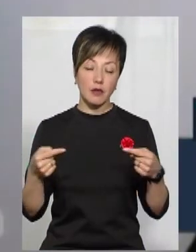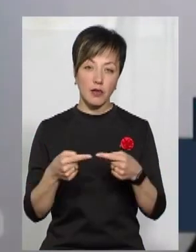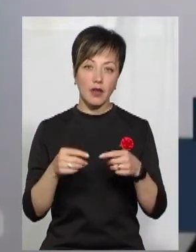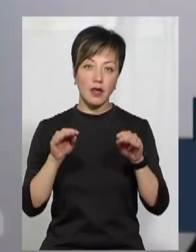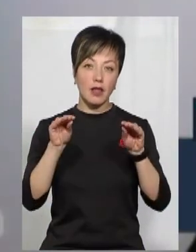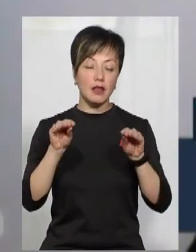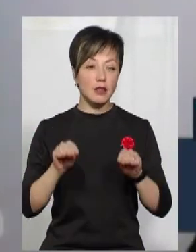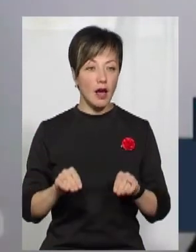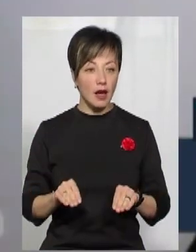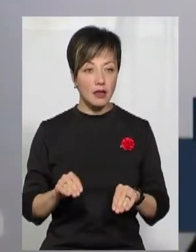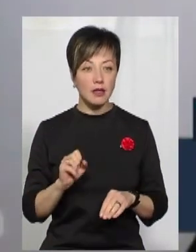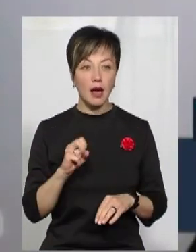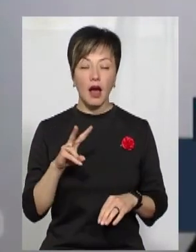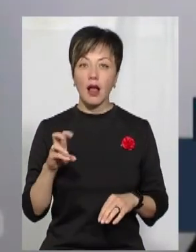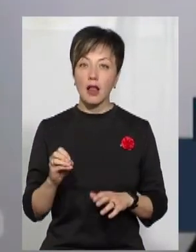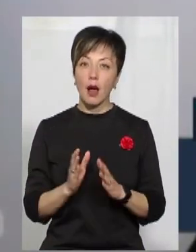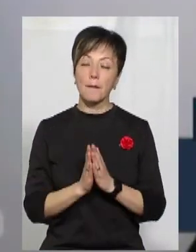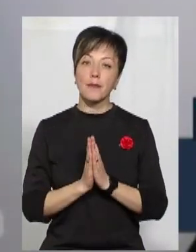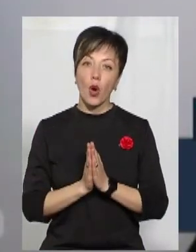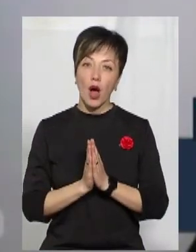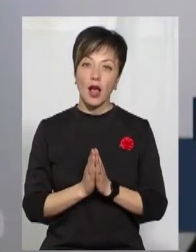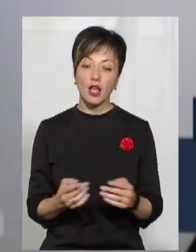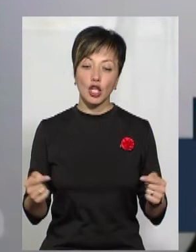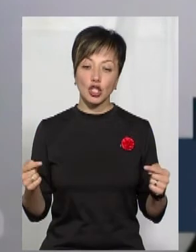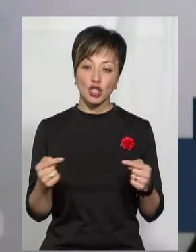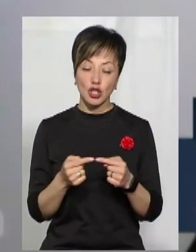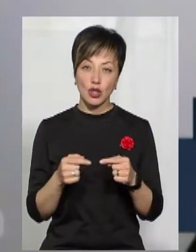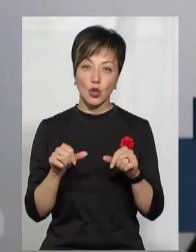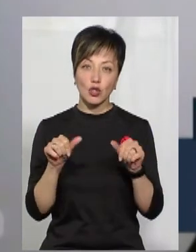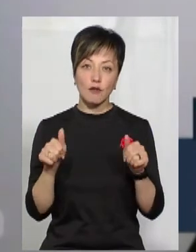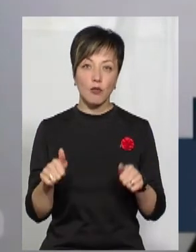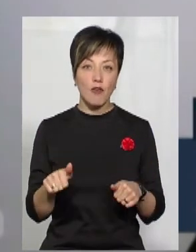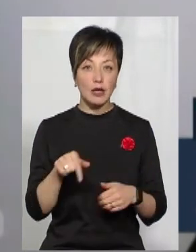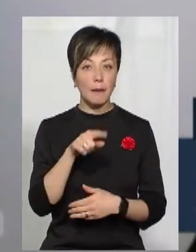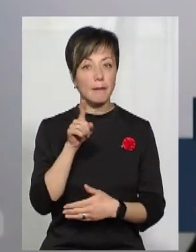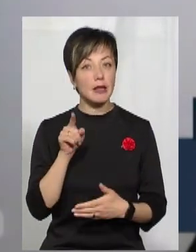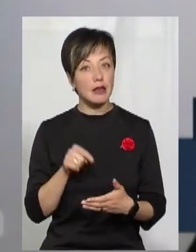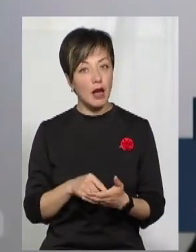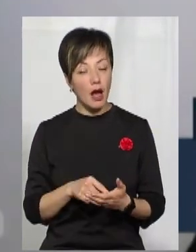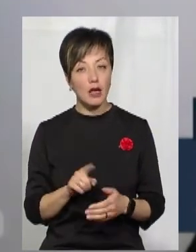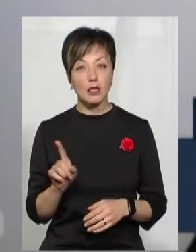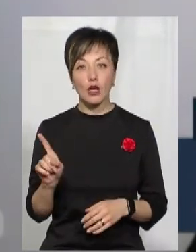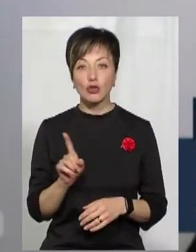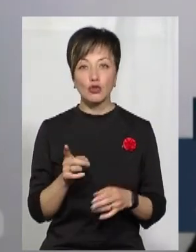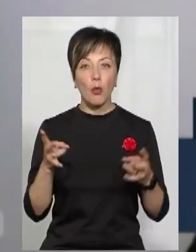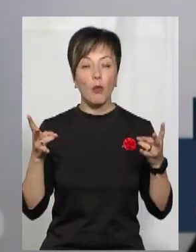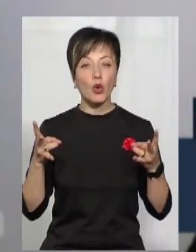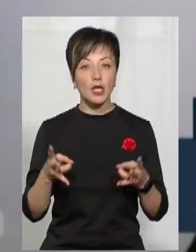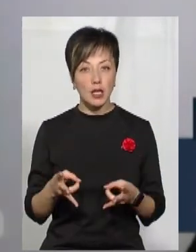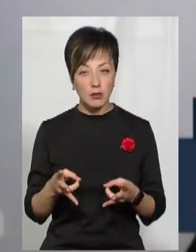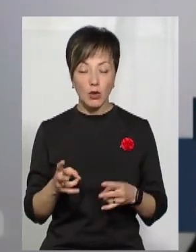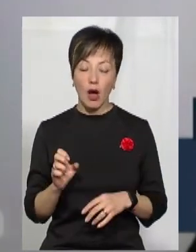або відповіді, але прохання чітко сформувати саме питання, що потрібно досліднику.